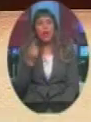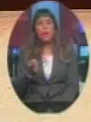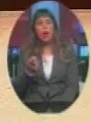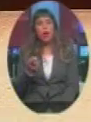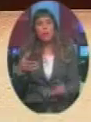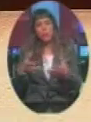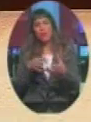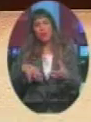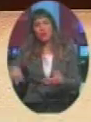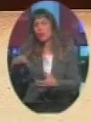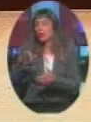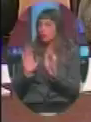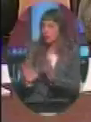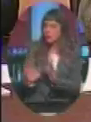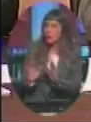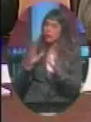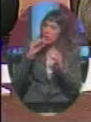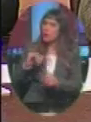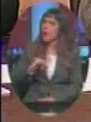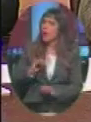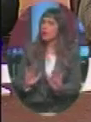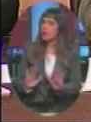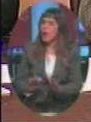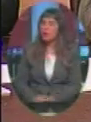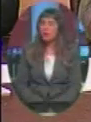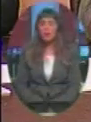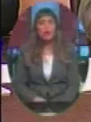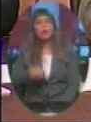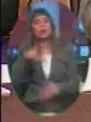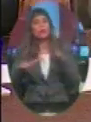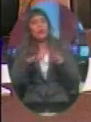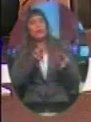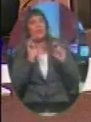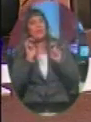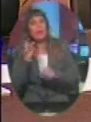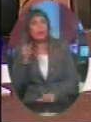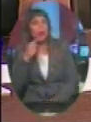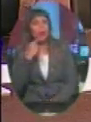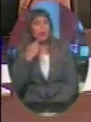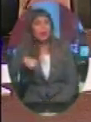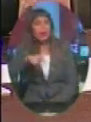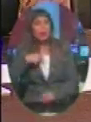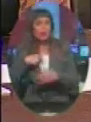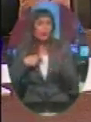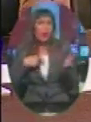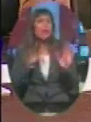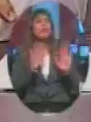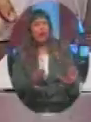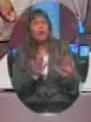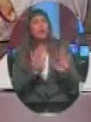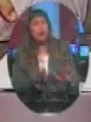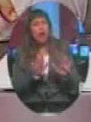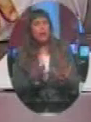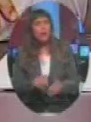בדיוק. בוא, עזוב. סליחה, ראש הממשלה ניצל את ההזדמנות לקרוא לנו שמאל. כל המקהלה תרגו, תרגו.